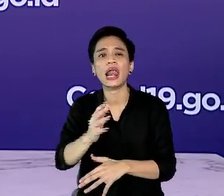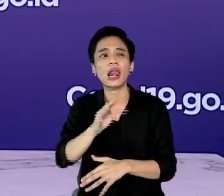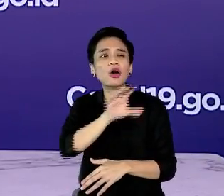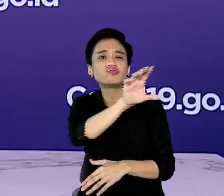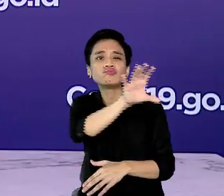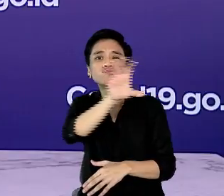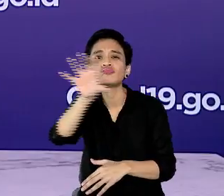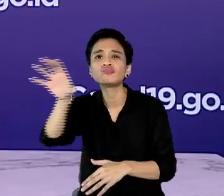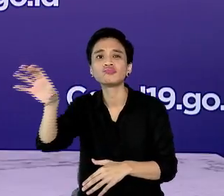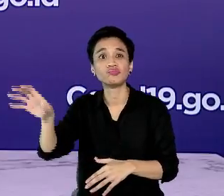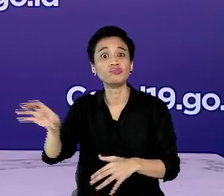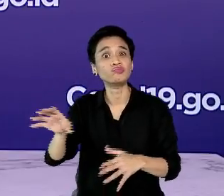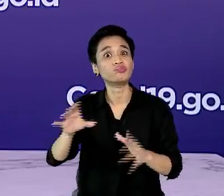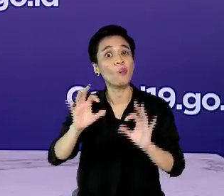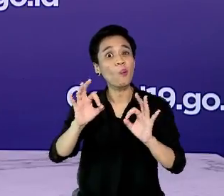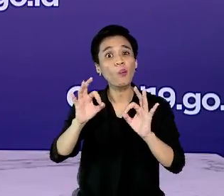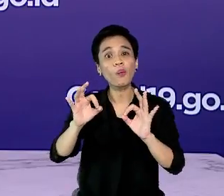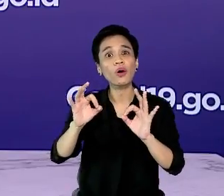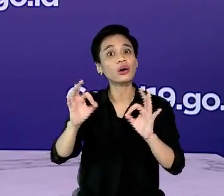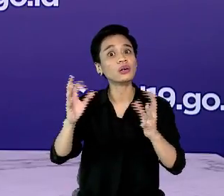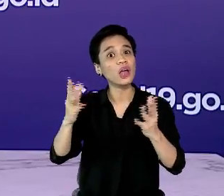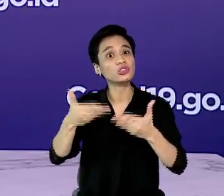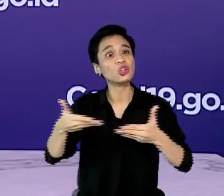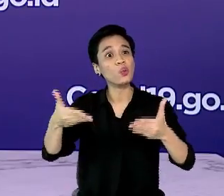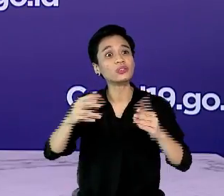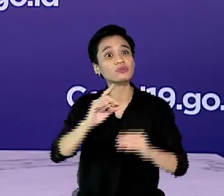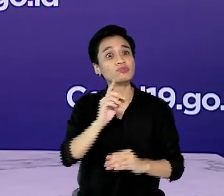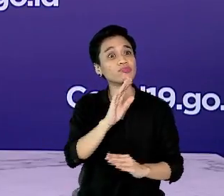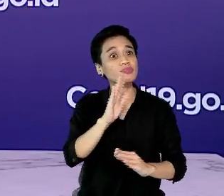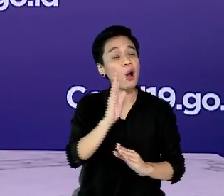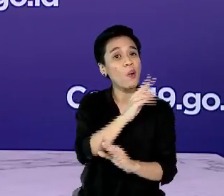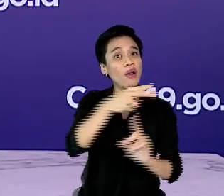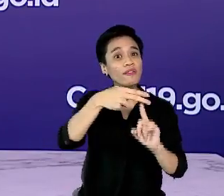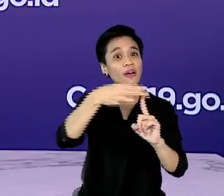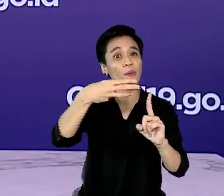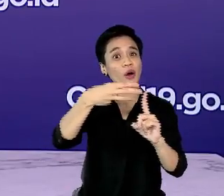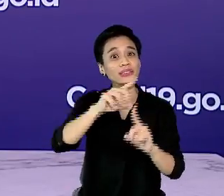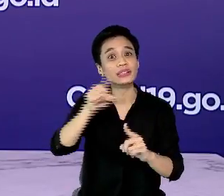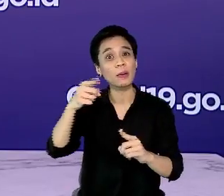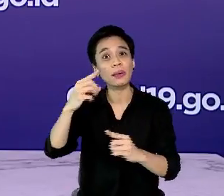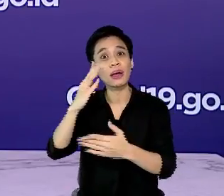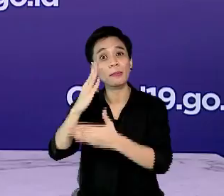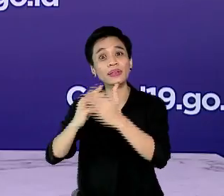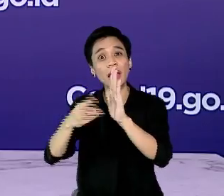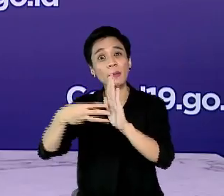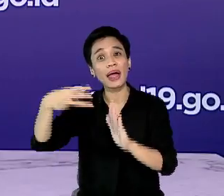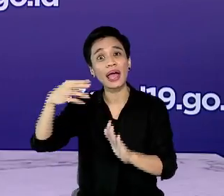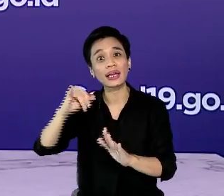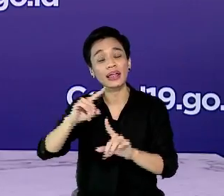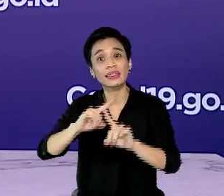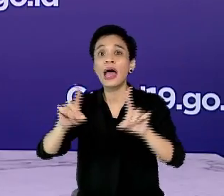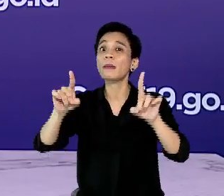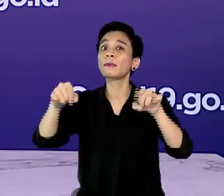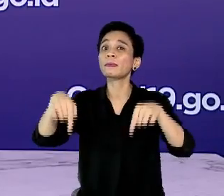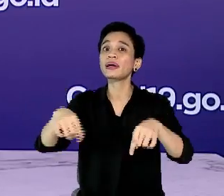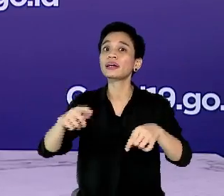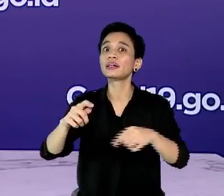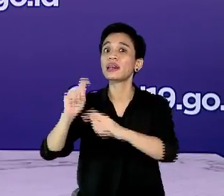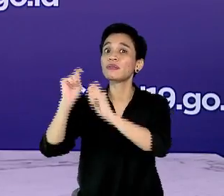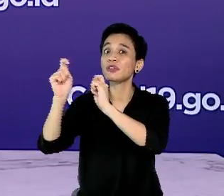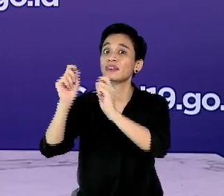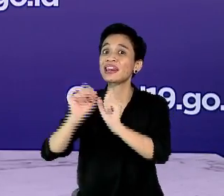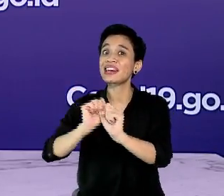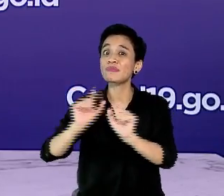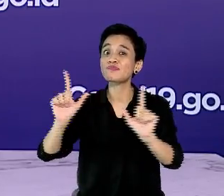yang cukup ideal dalam waktu yang lama di Indonesia, dan kemudian setelah ada libur panjang Idul Fitri ini